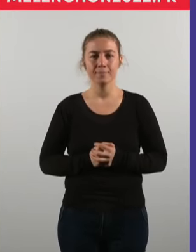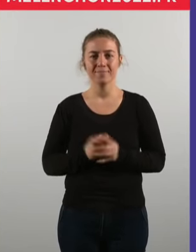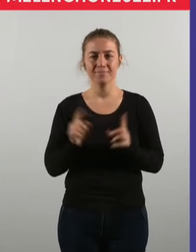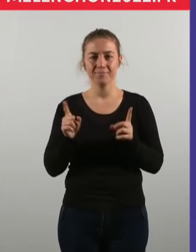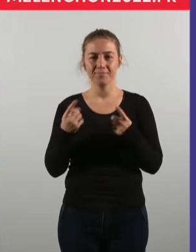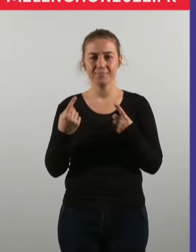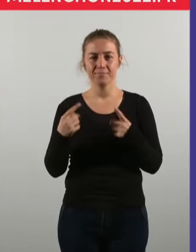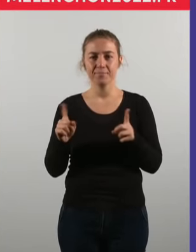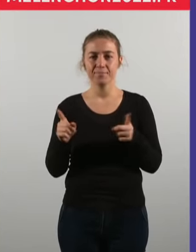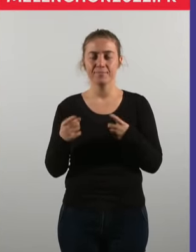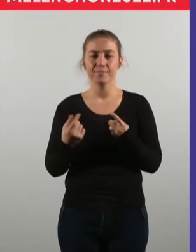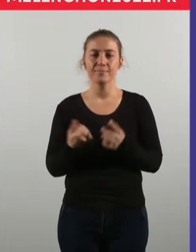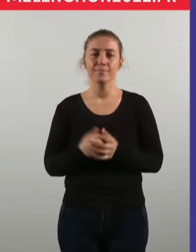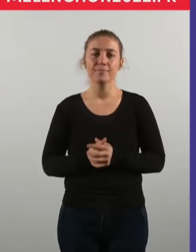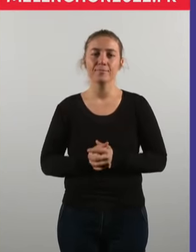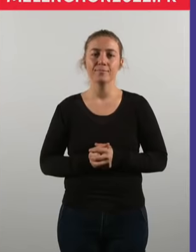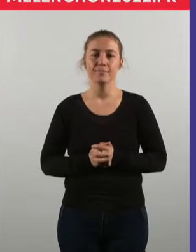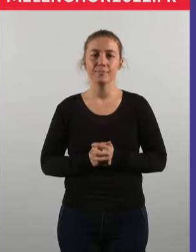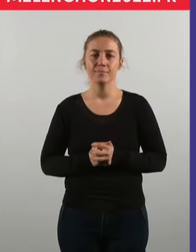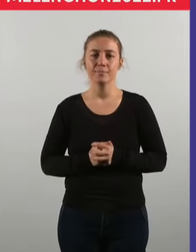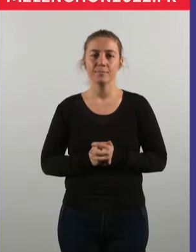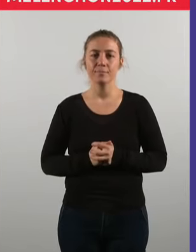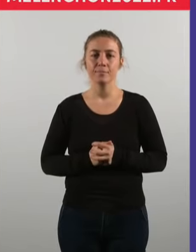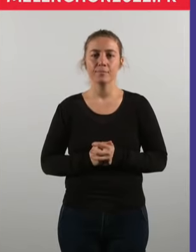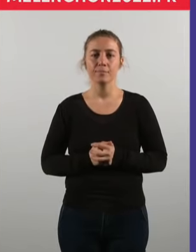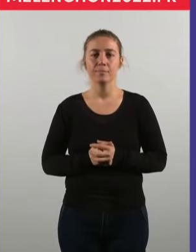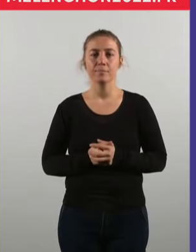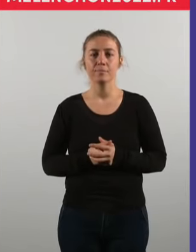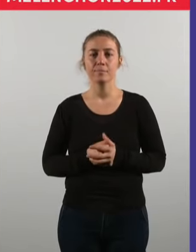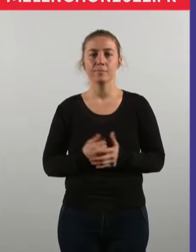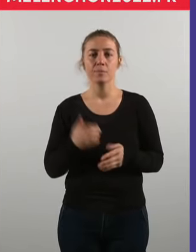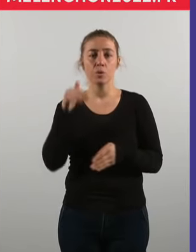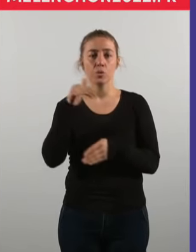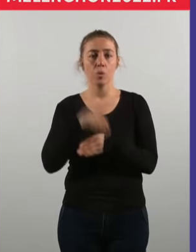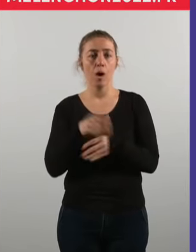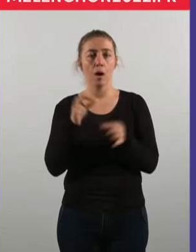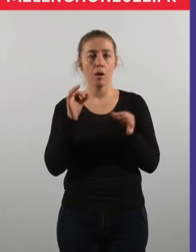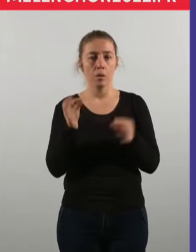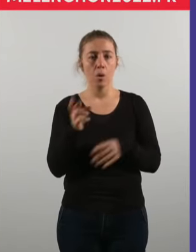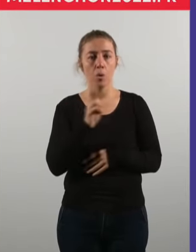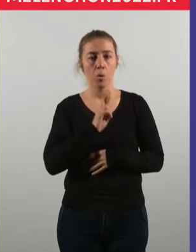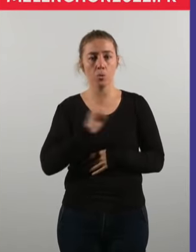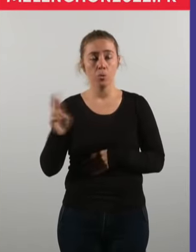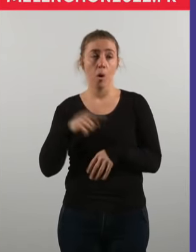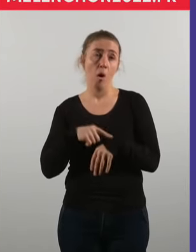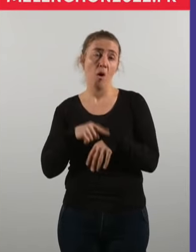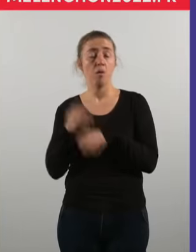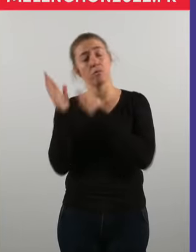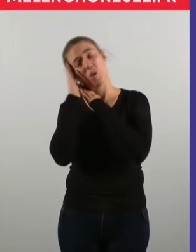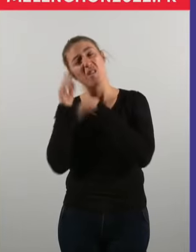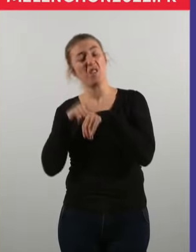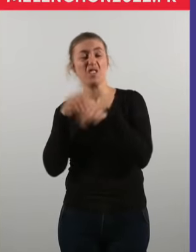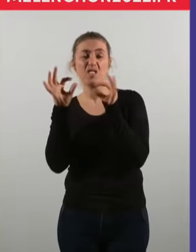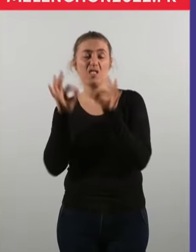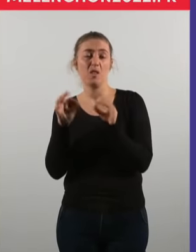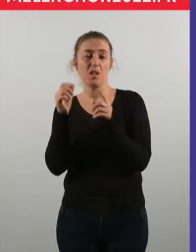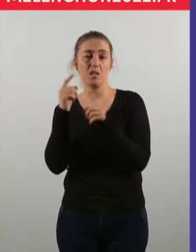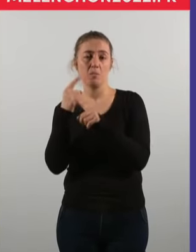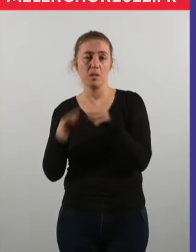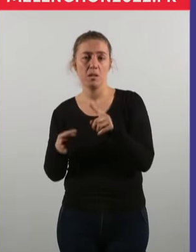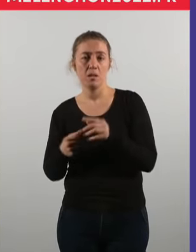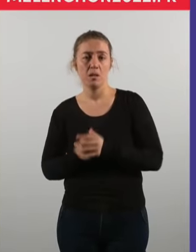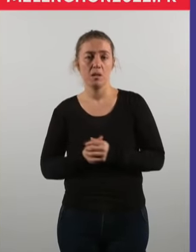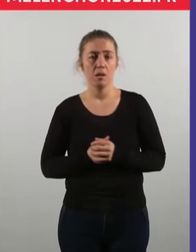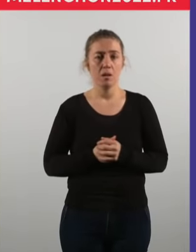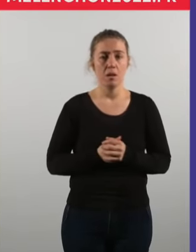pouvait pas. Je me réveille à 4h30, on va dire. Et puis le soir, le temps de rentrer, en gros, je me couche souvent les 22h30. Et c'est 12 heures d'amplitude pour